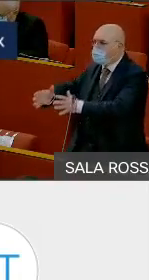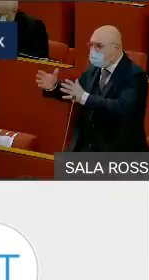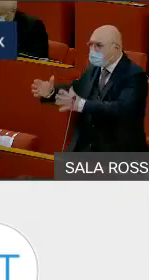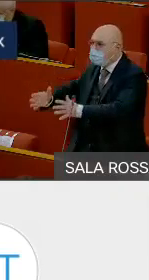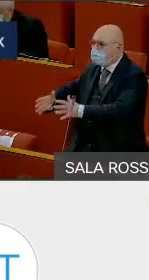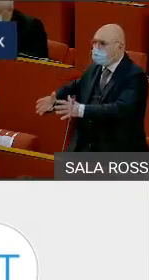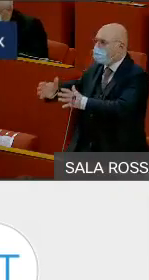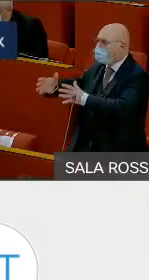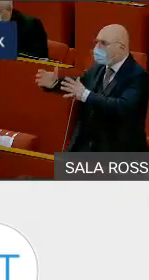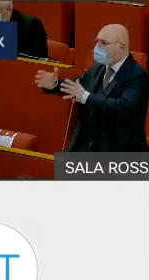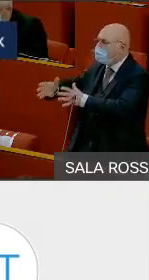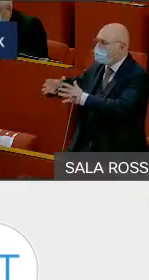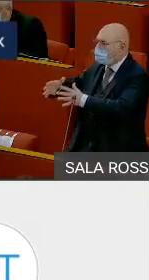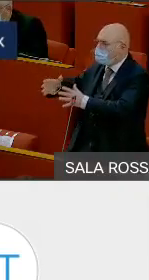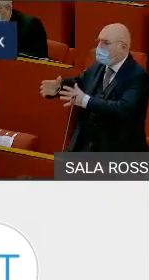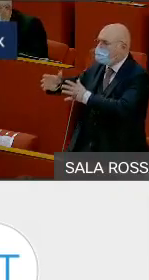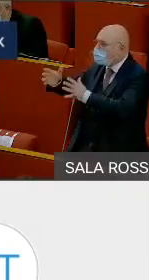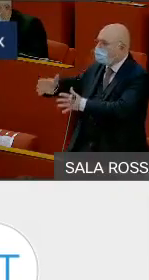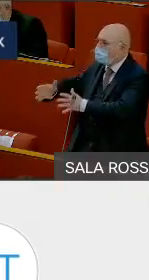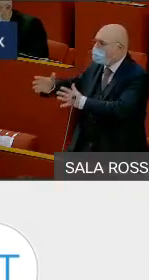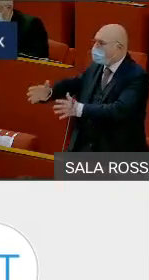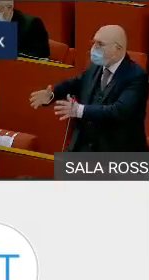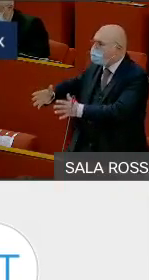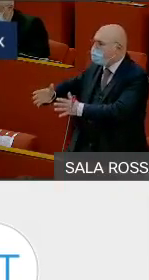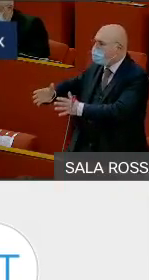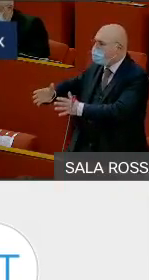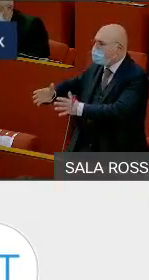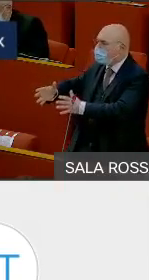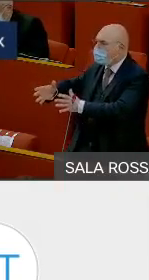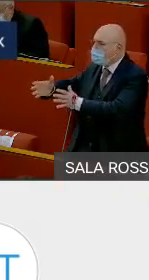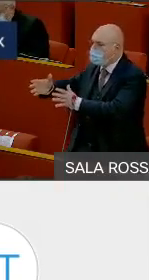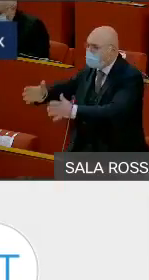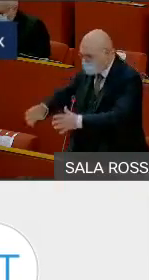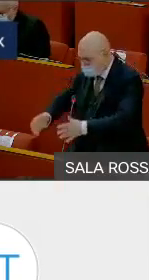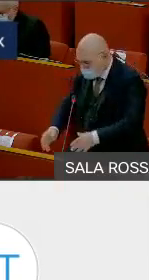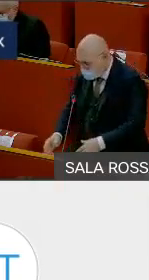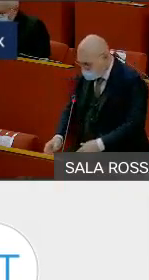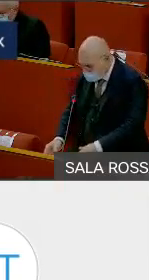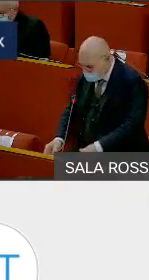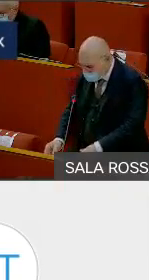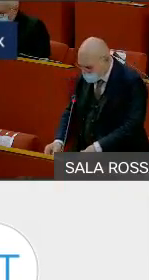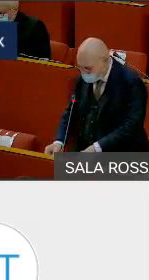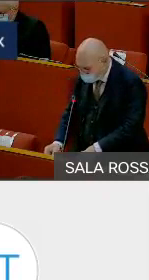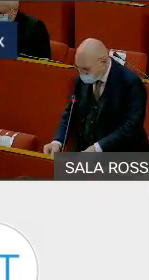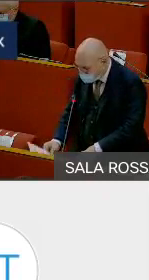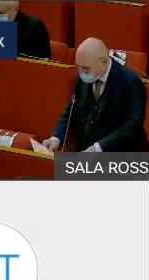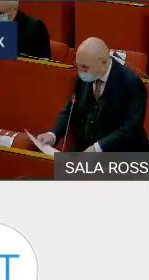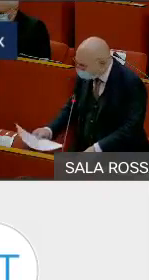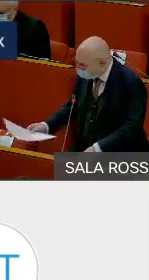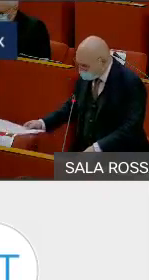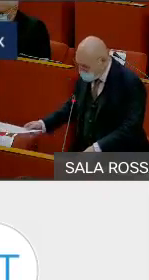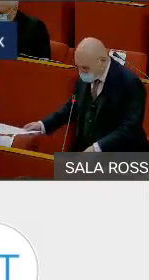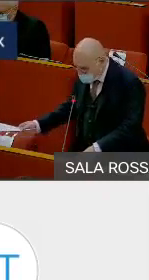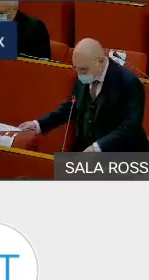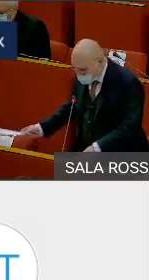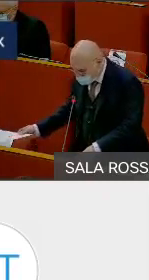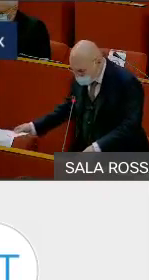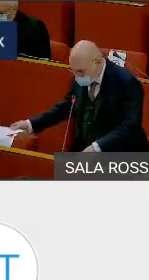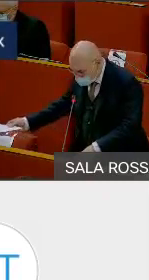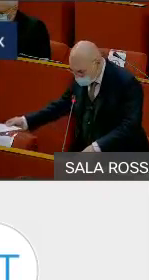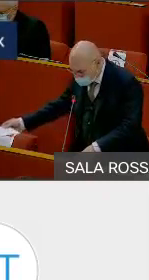di un contributo che per il 50 e 50 per cento dell'incremento di valore che va al comune di genova per questa per questa